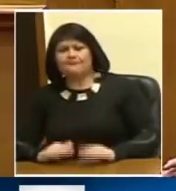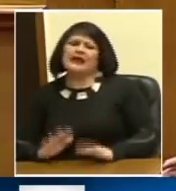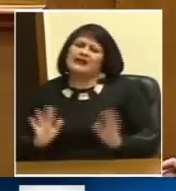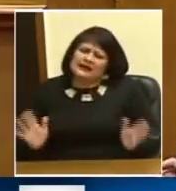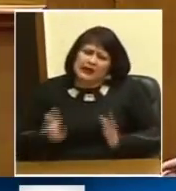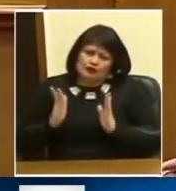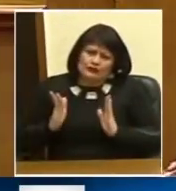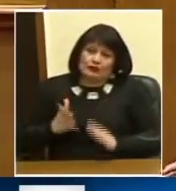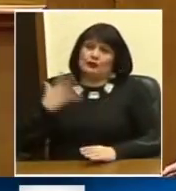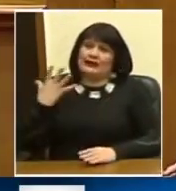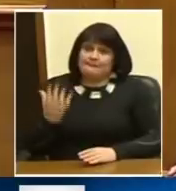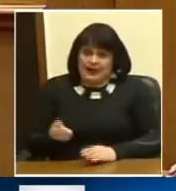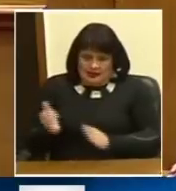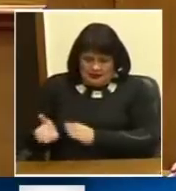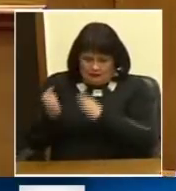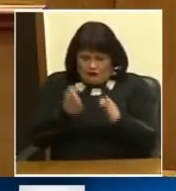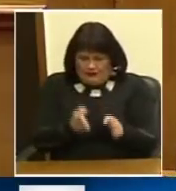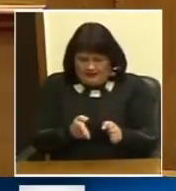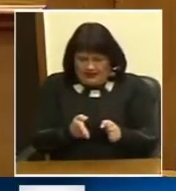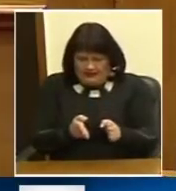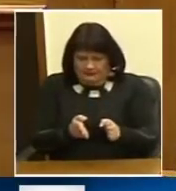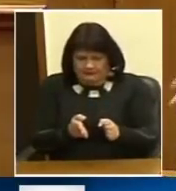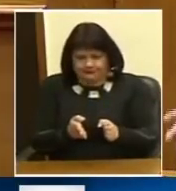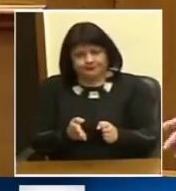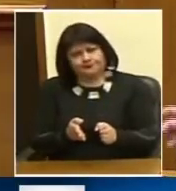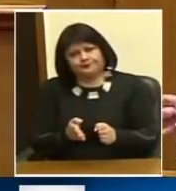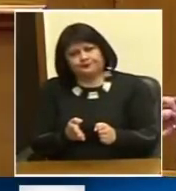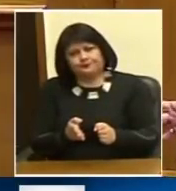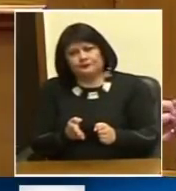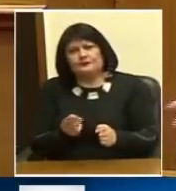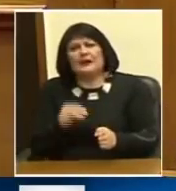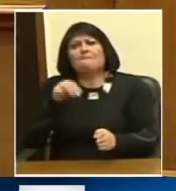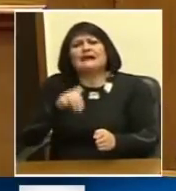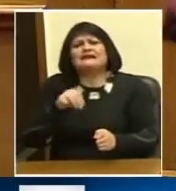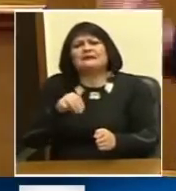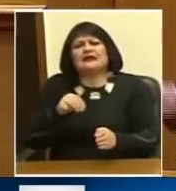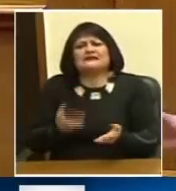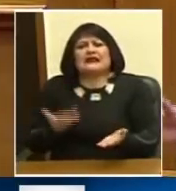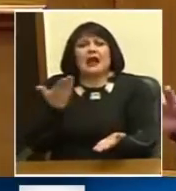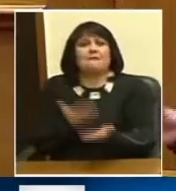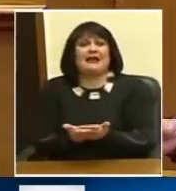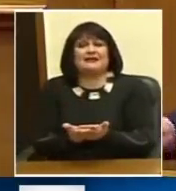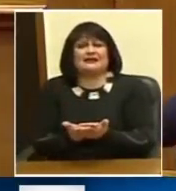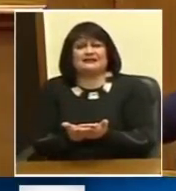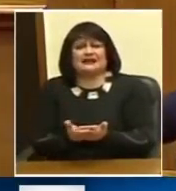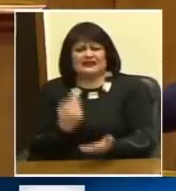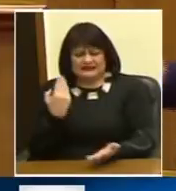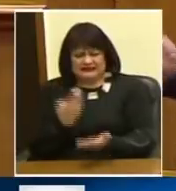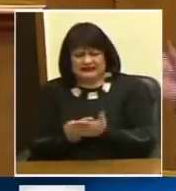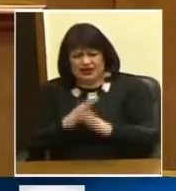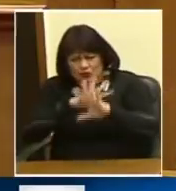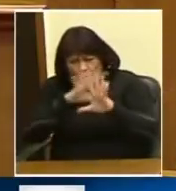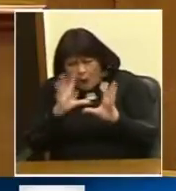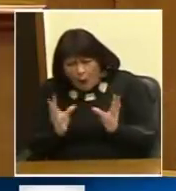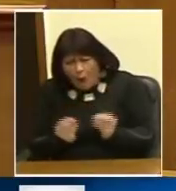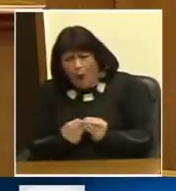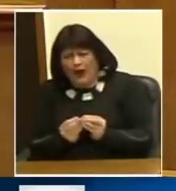καταλαβαίνουμε. Υπάρχει από τη μια μαξιμαλιστική απέτηση, αλλάξτε τα ρε παιδιά όλα και αλλάξτε τα